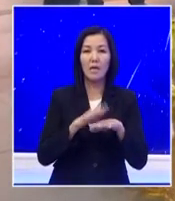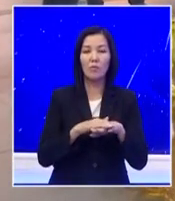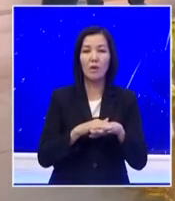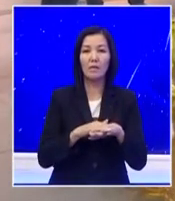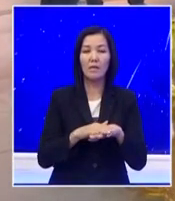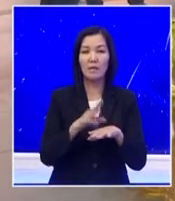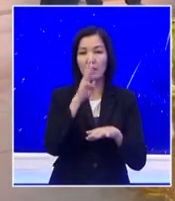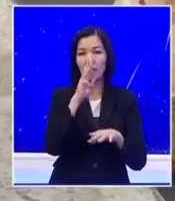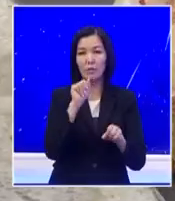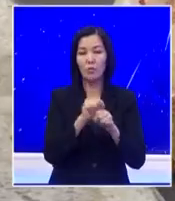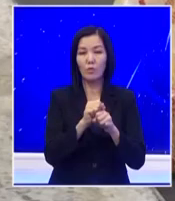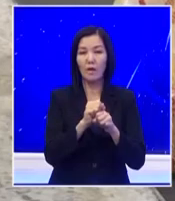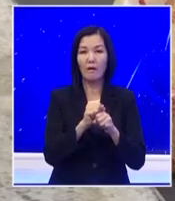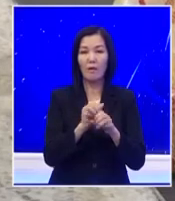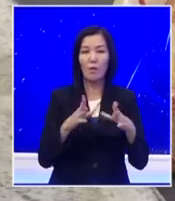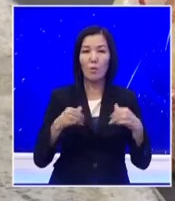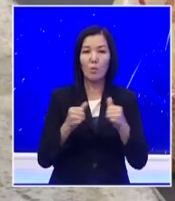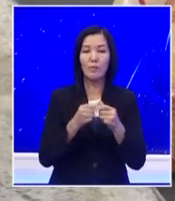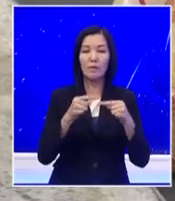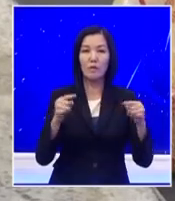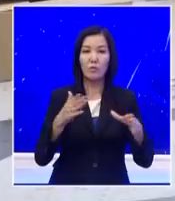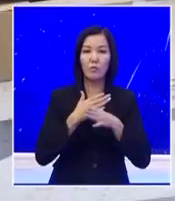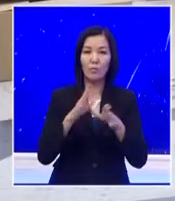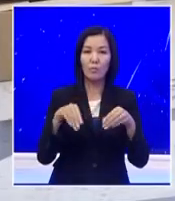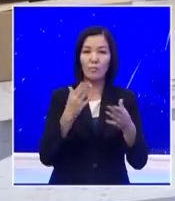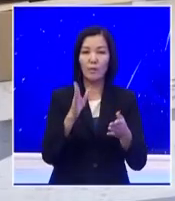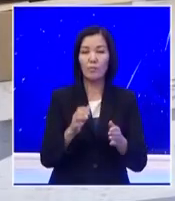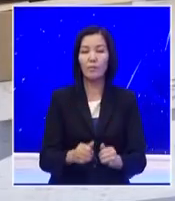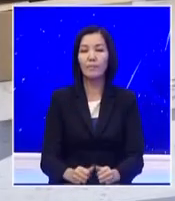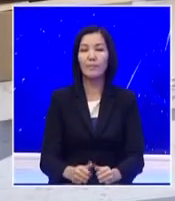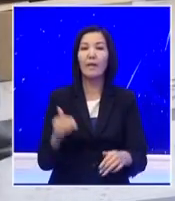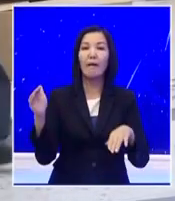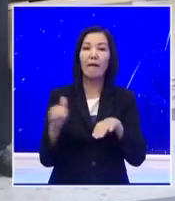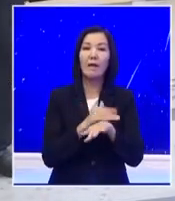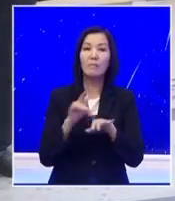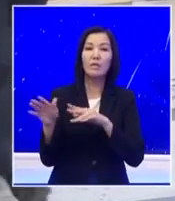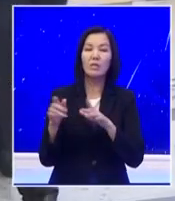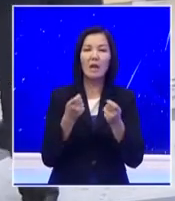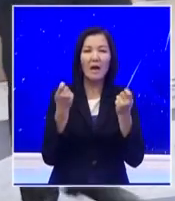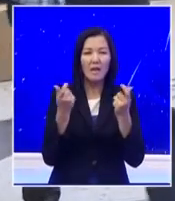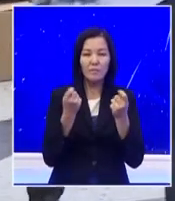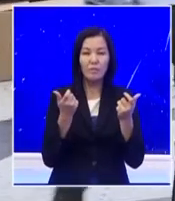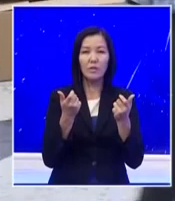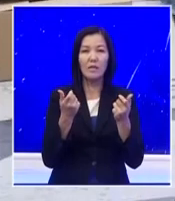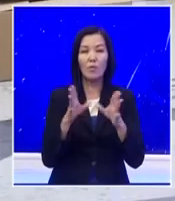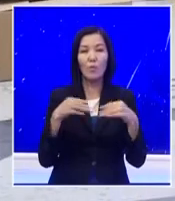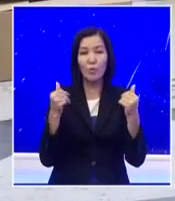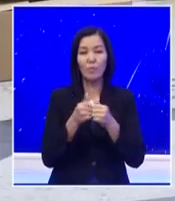қалған шаңырақтарға гуманитарлық қолдау көрсету. Қайырымдылық шарамыз кішкене болса да, сол